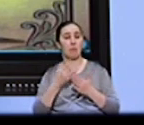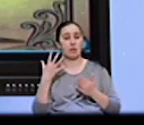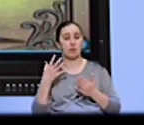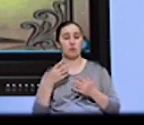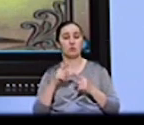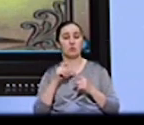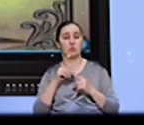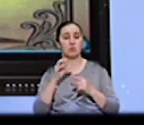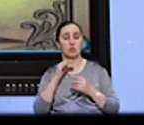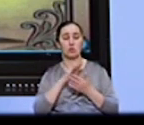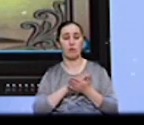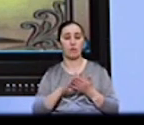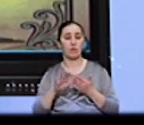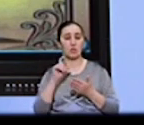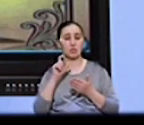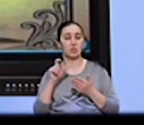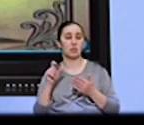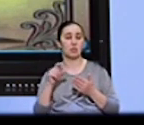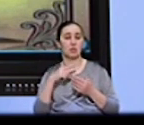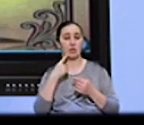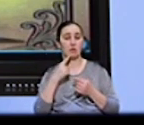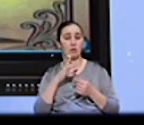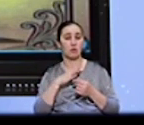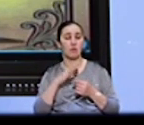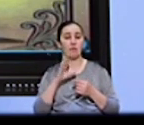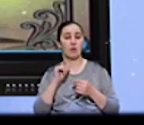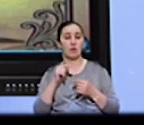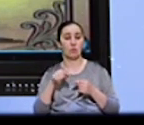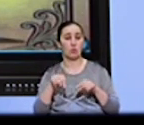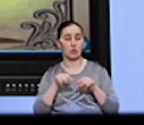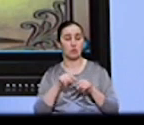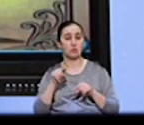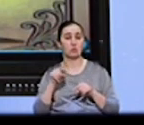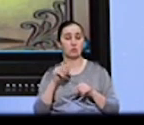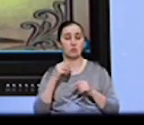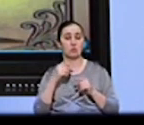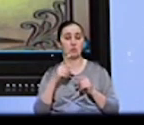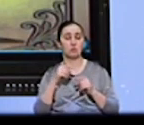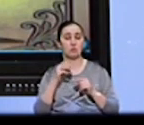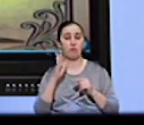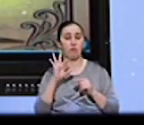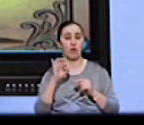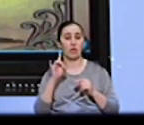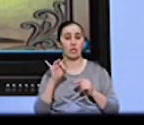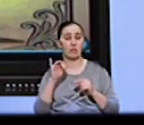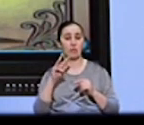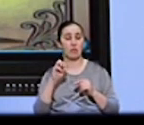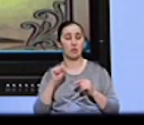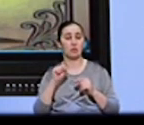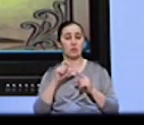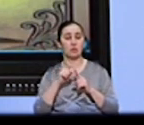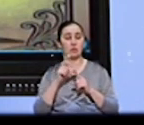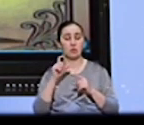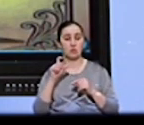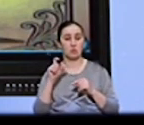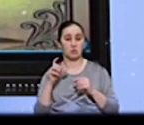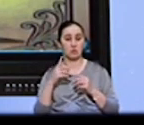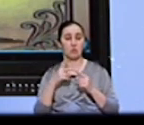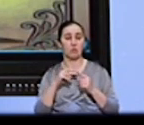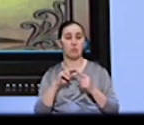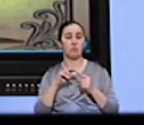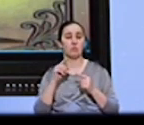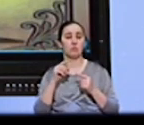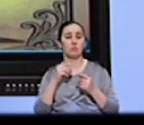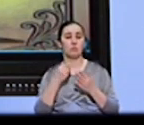himmatli, sofdil kishilarga qarata aytilgan va biz aynan mana shunday bo'himmat insonlar bo'lishga